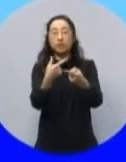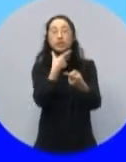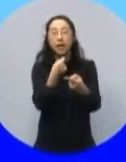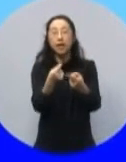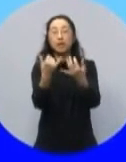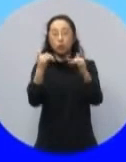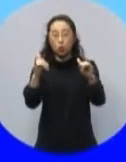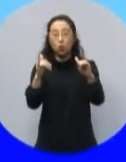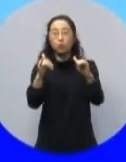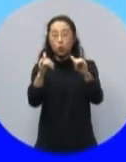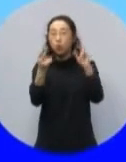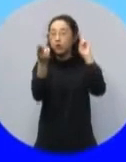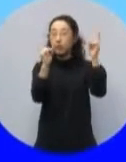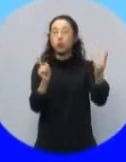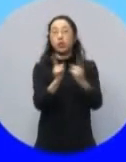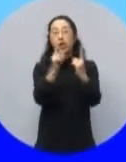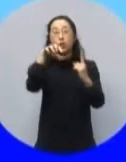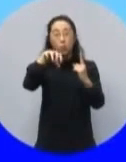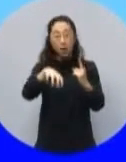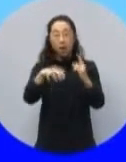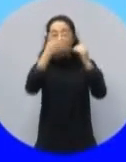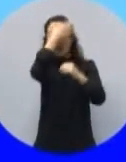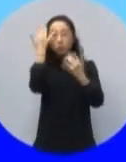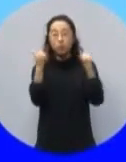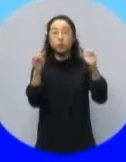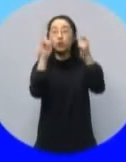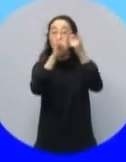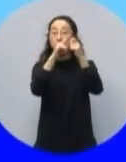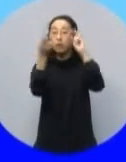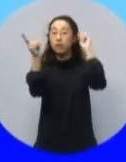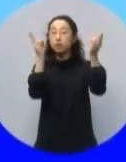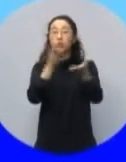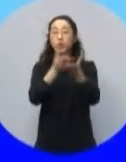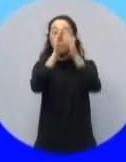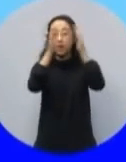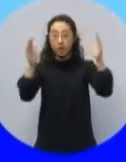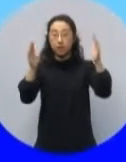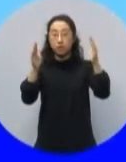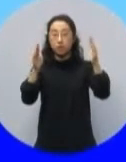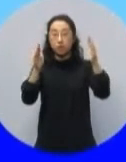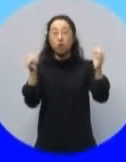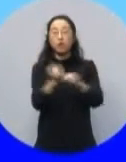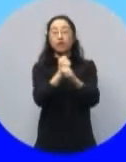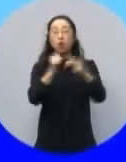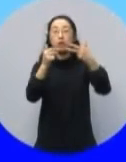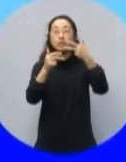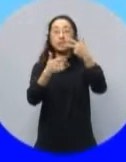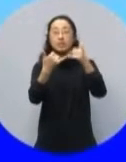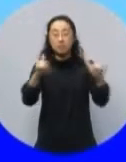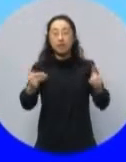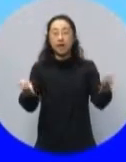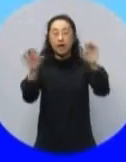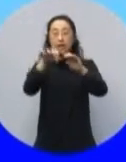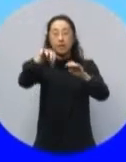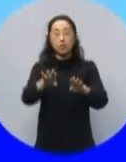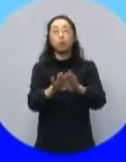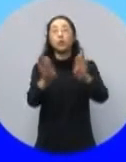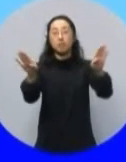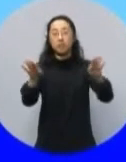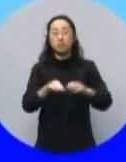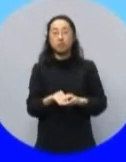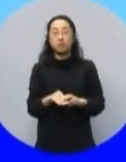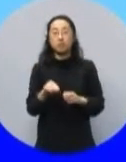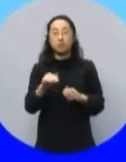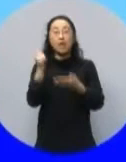と企業の出会いの場、若者のための企業説明会を勤労市民会館で開催します。